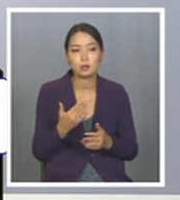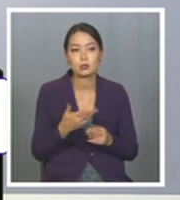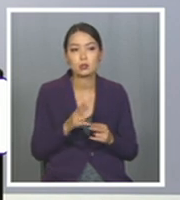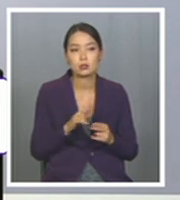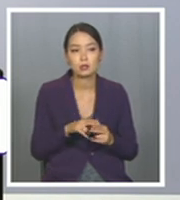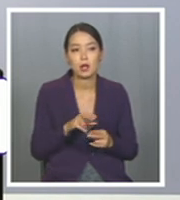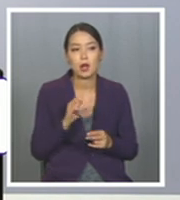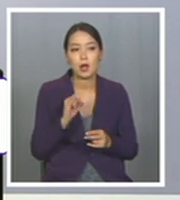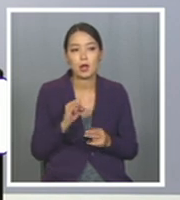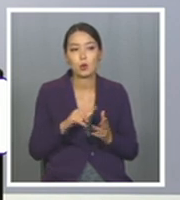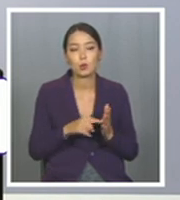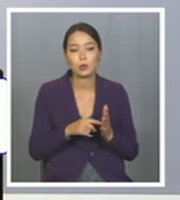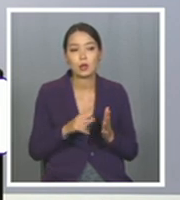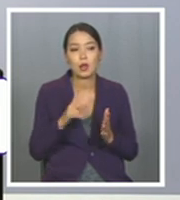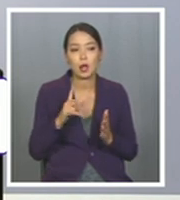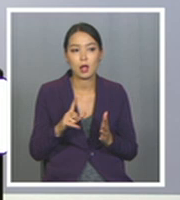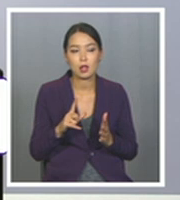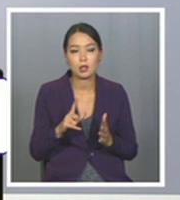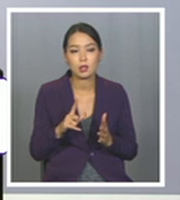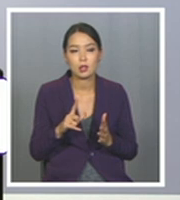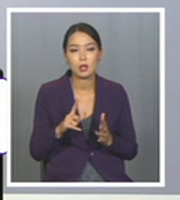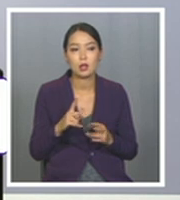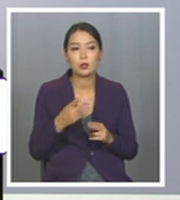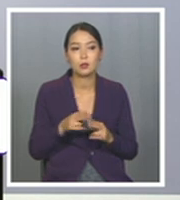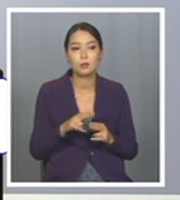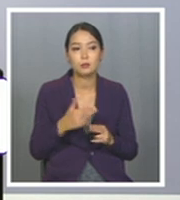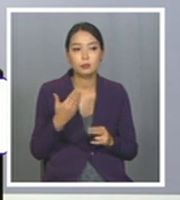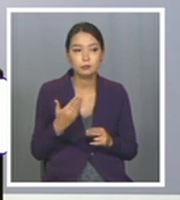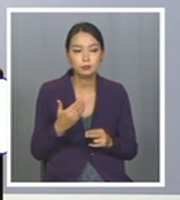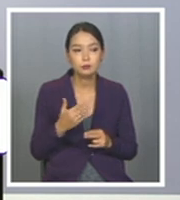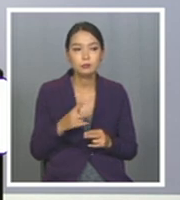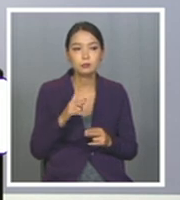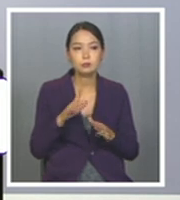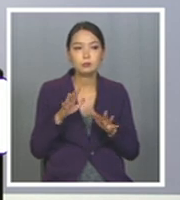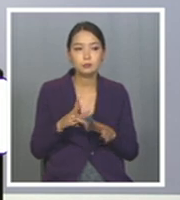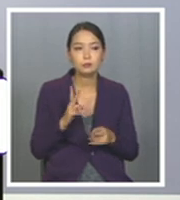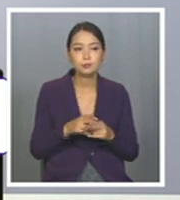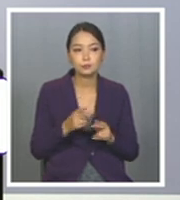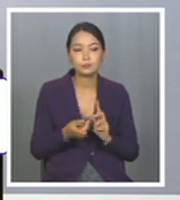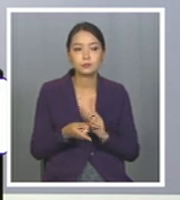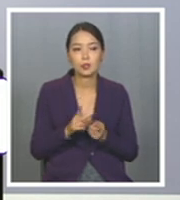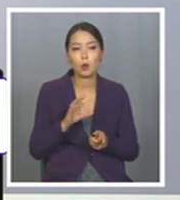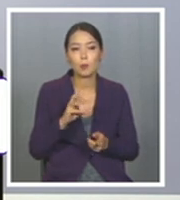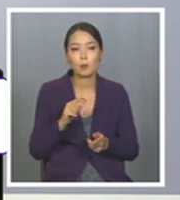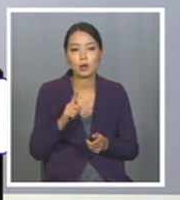R. Және сонда R кедергінің орнына біз омега L-ді қоя аламыз. Бірақ бұл